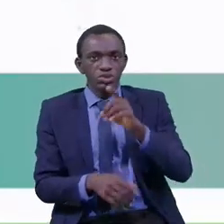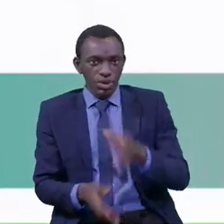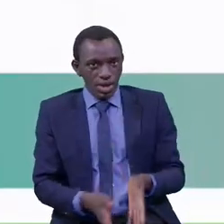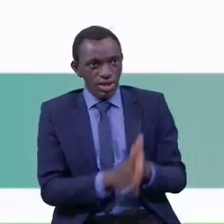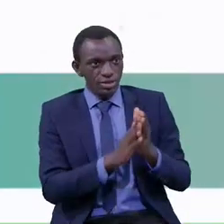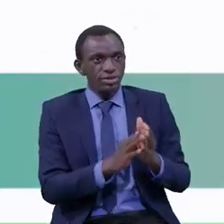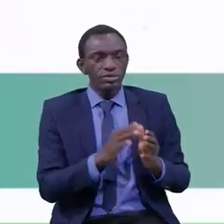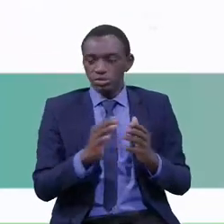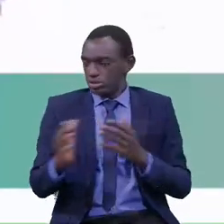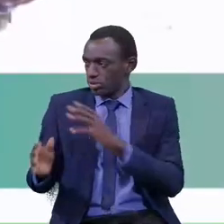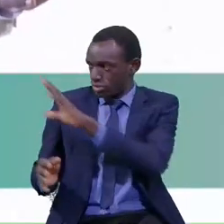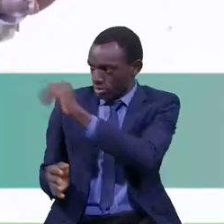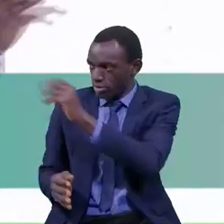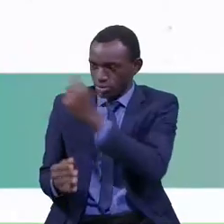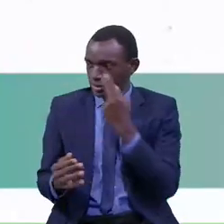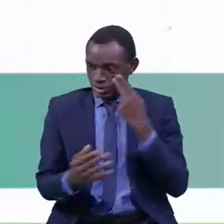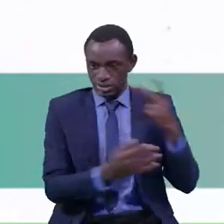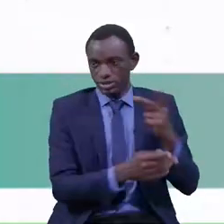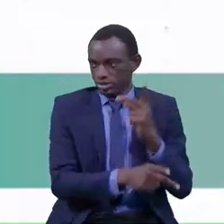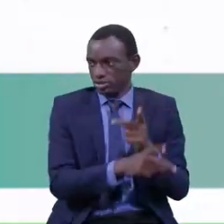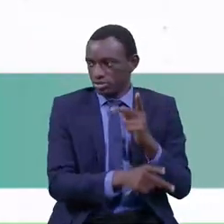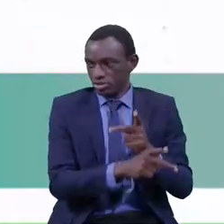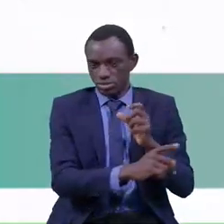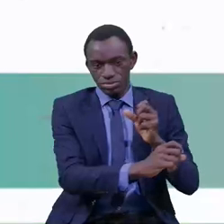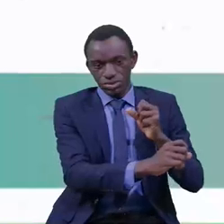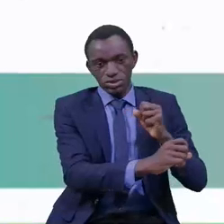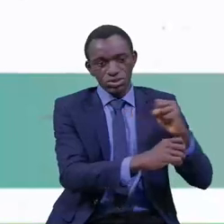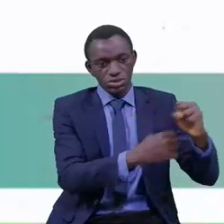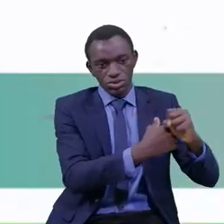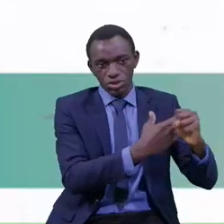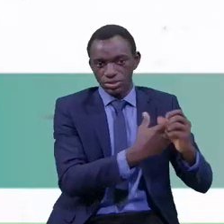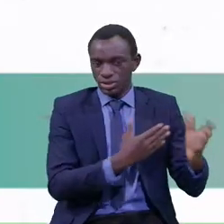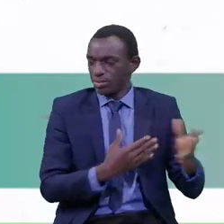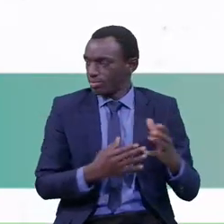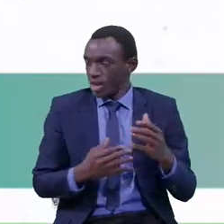dénomination. Nous avons ici la Bible, ici.